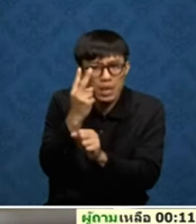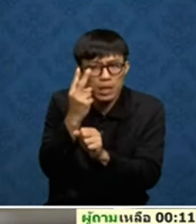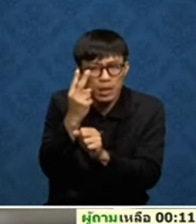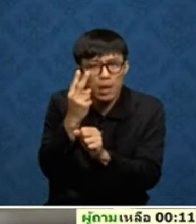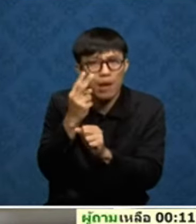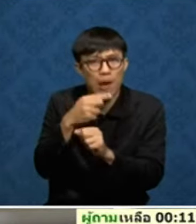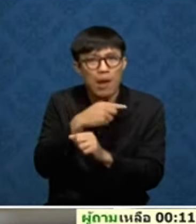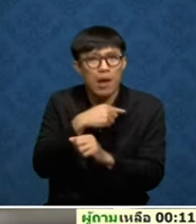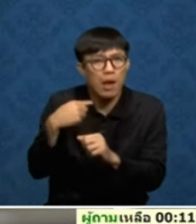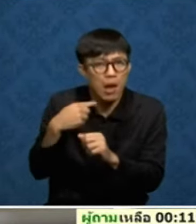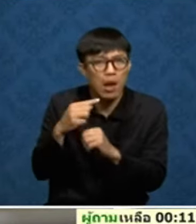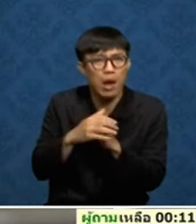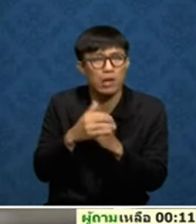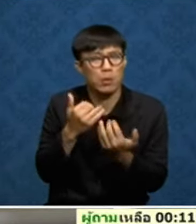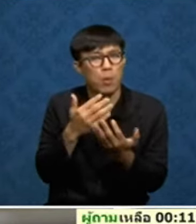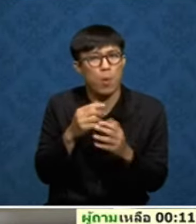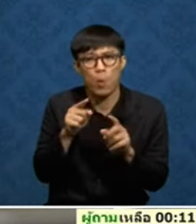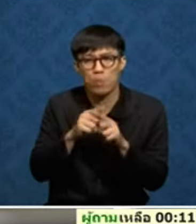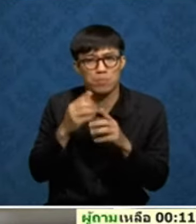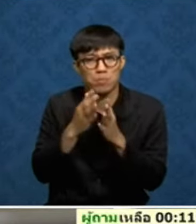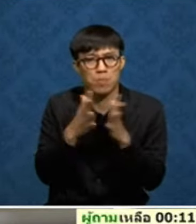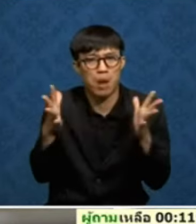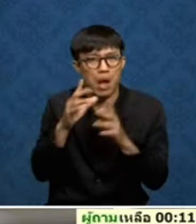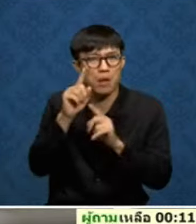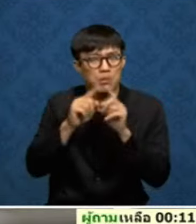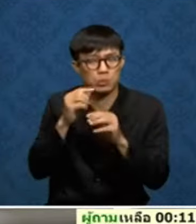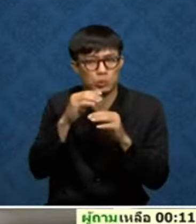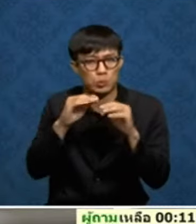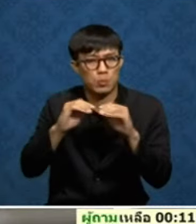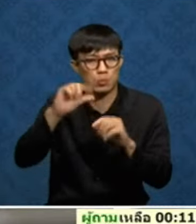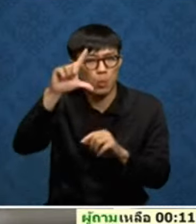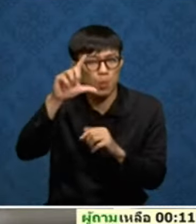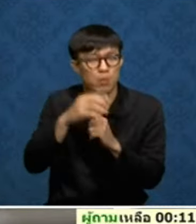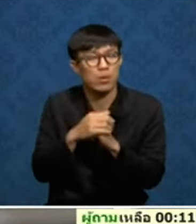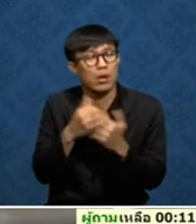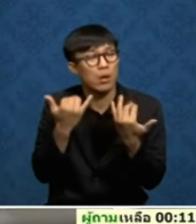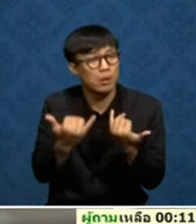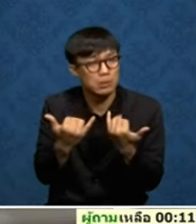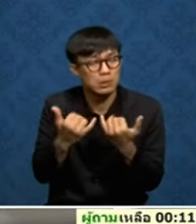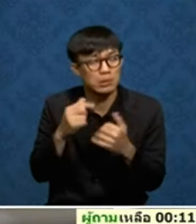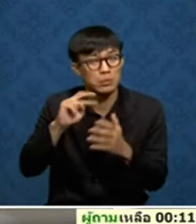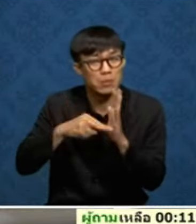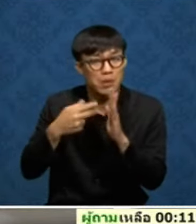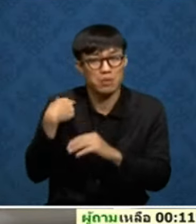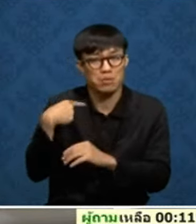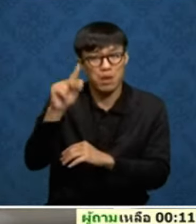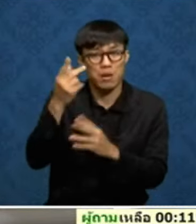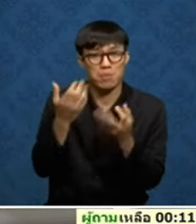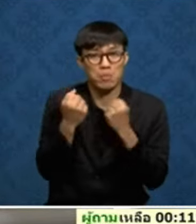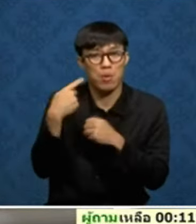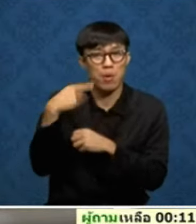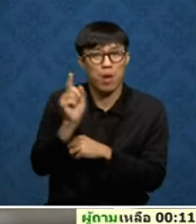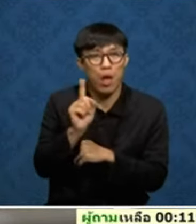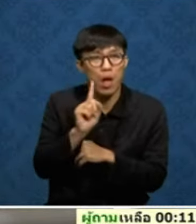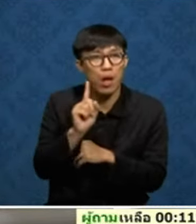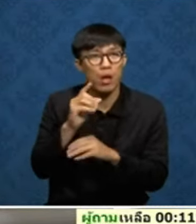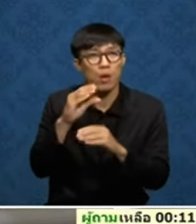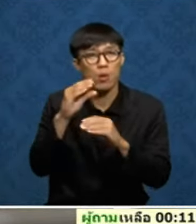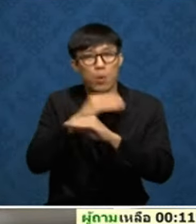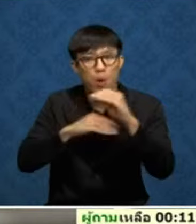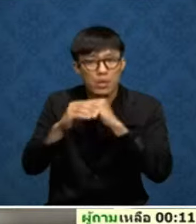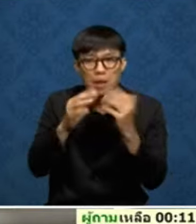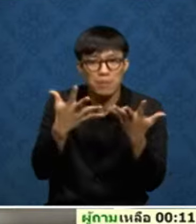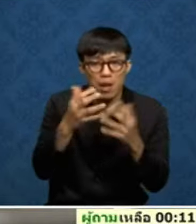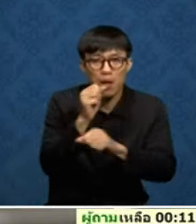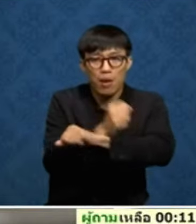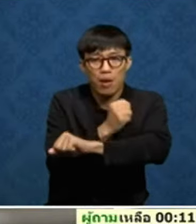ากที่สุดเป็นประวัติการเช่นเดียวกันครับอีกคำถามนึงครับแล้วเราได้อะไรจริงๆจากเรื่องนี้บ้างครับค่าวัสดุก่อสร้างอะไรก็ไม่ได้นะครับแรงงาน